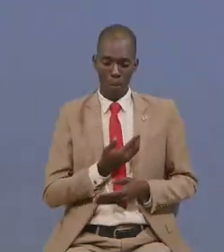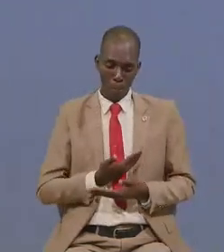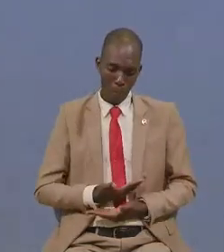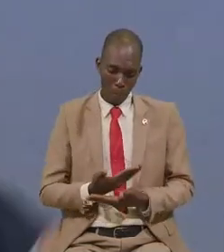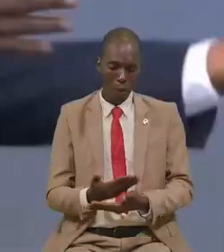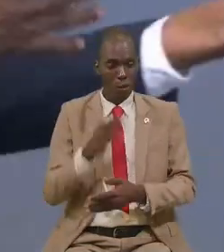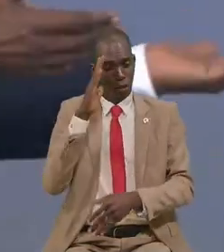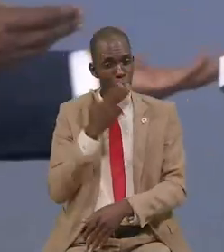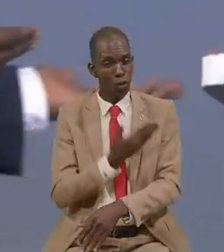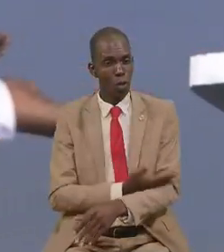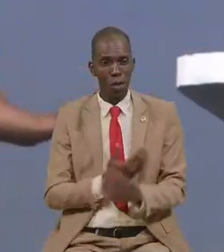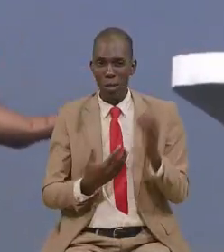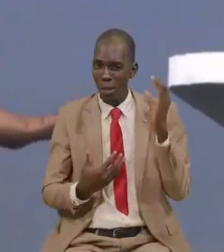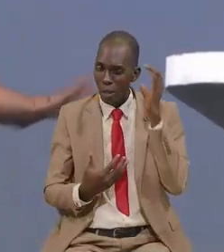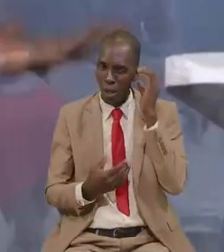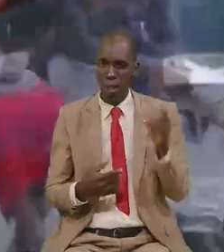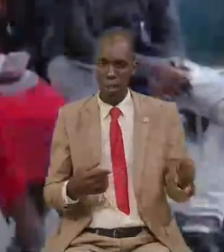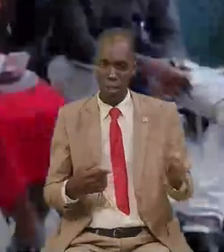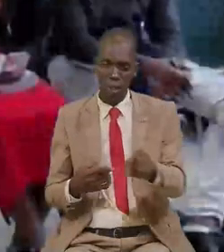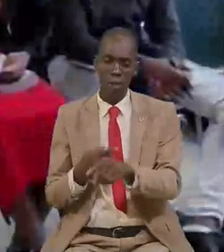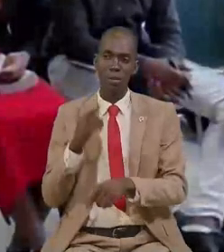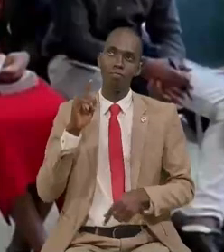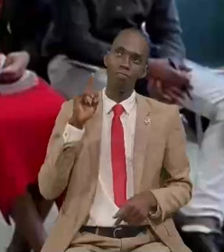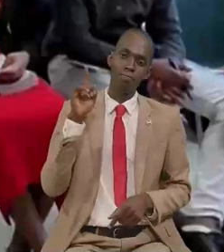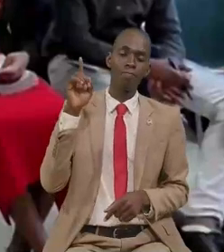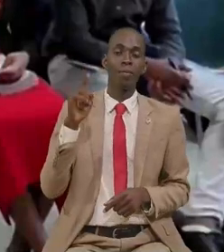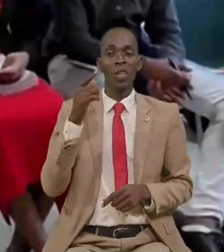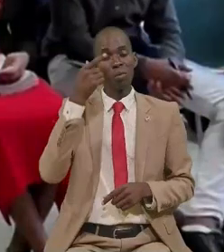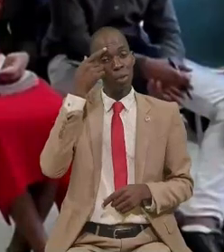écoutez-le, parce qu'il